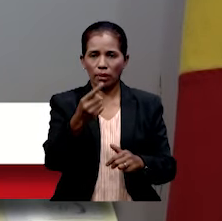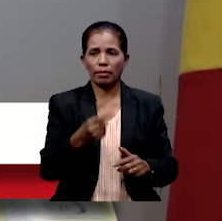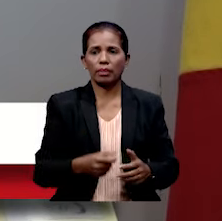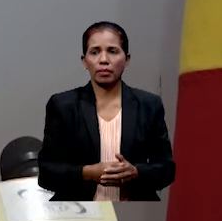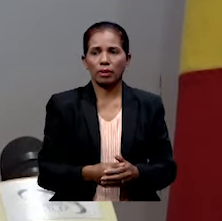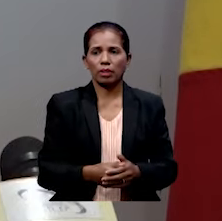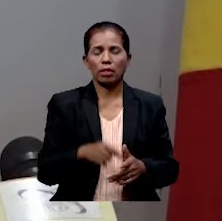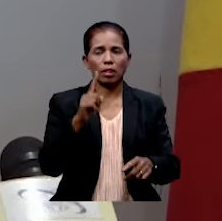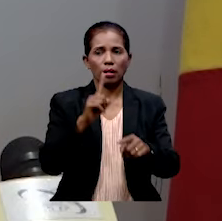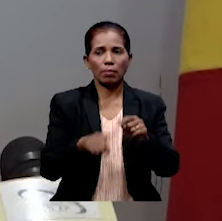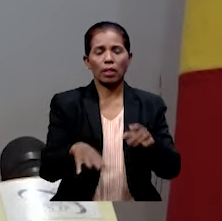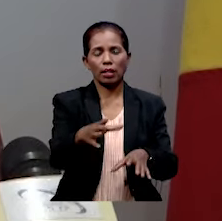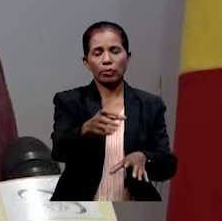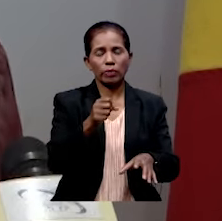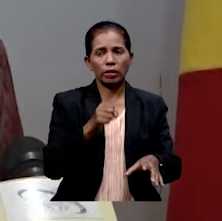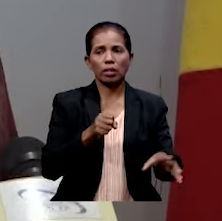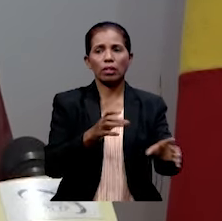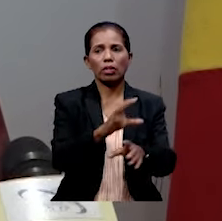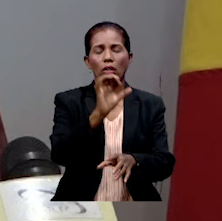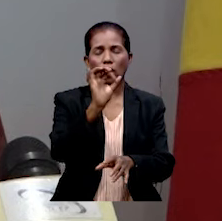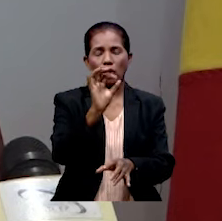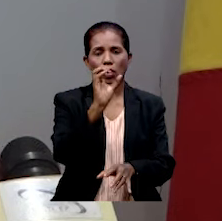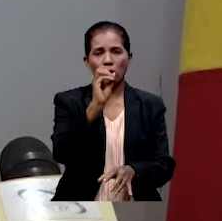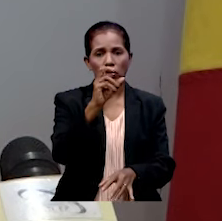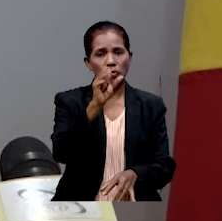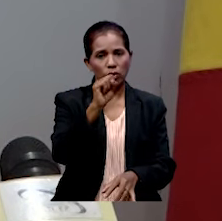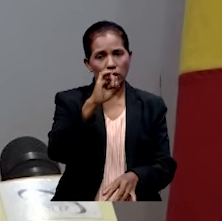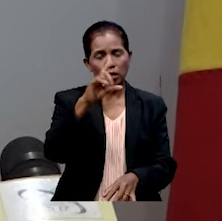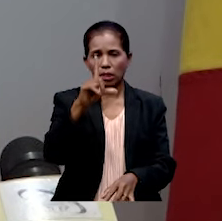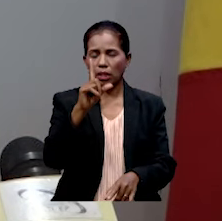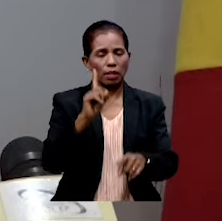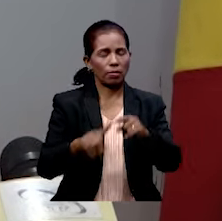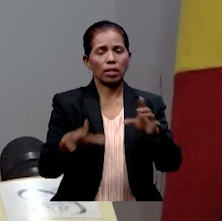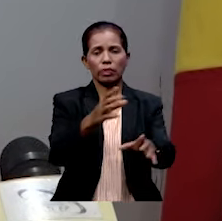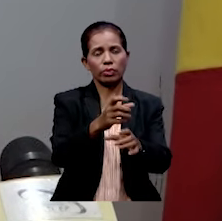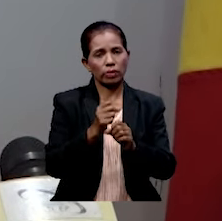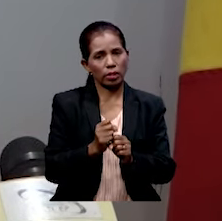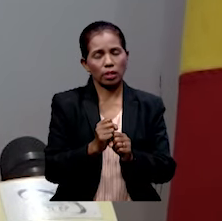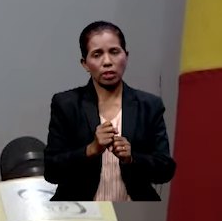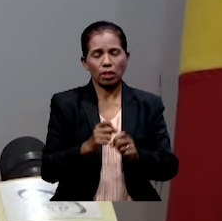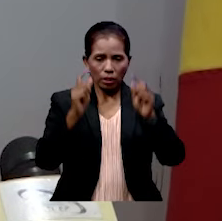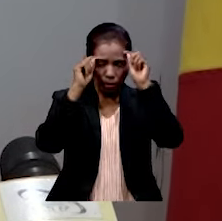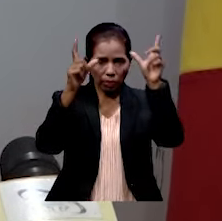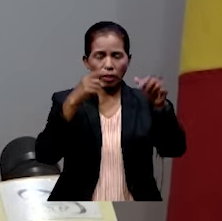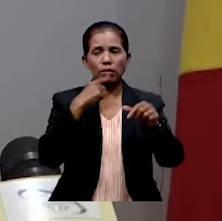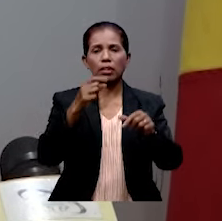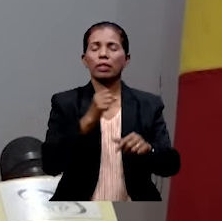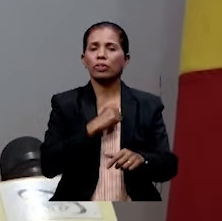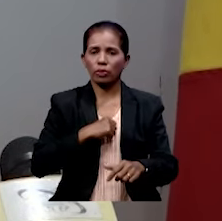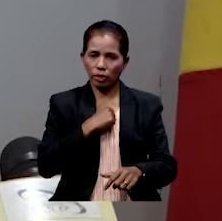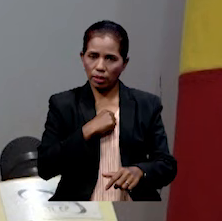la bella da saide ne fossil la bella zen ne ve Timor Leste dean sculpa